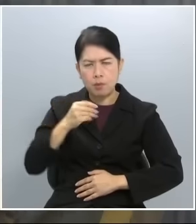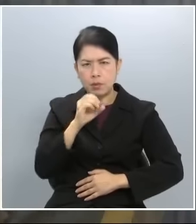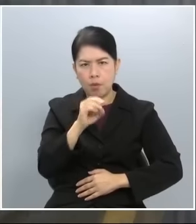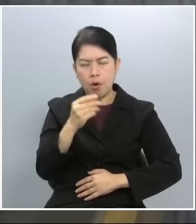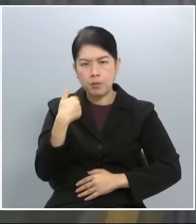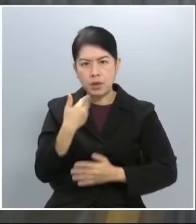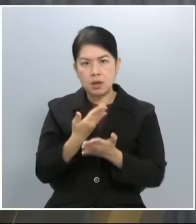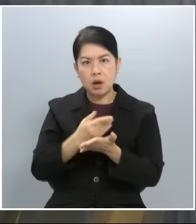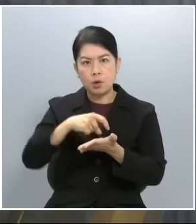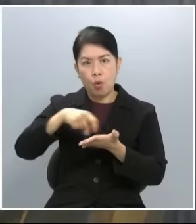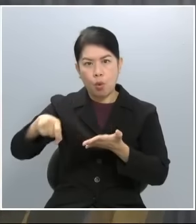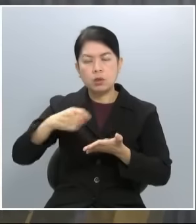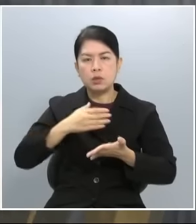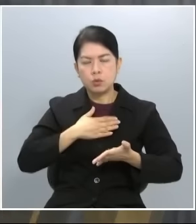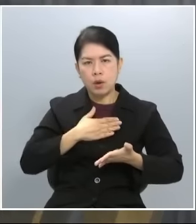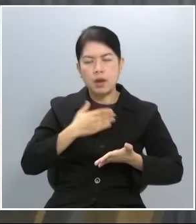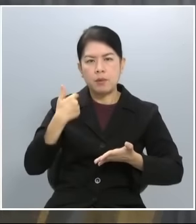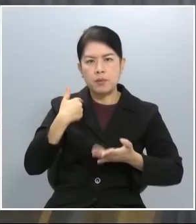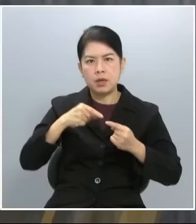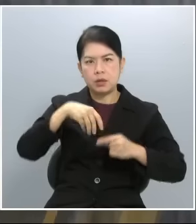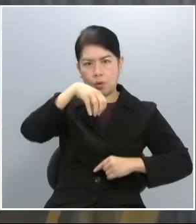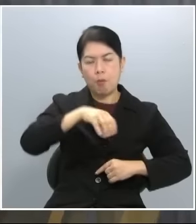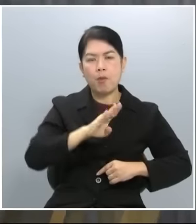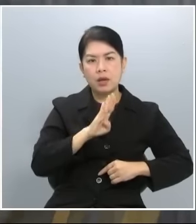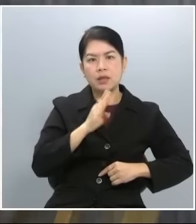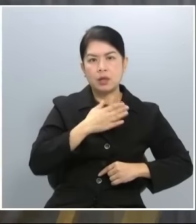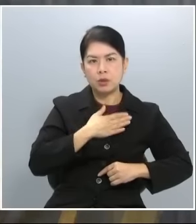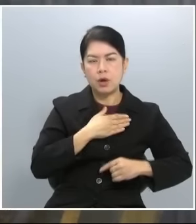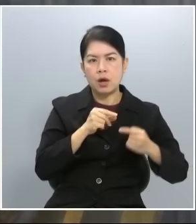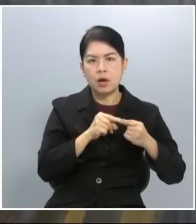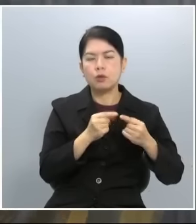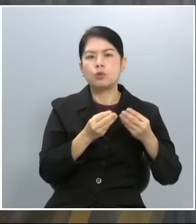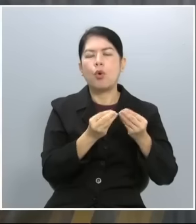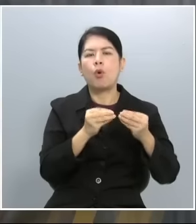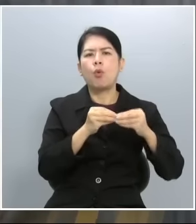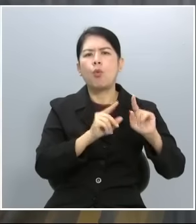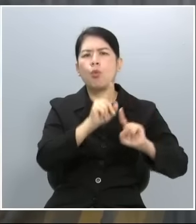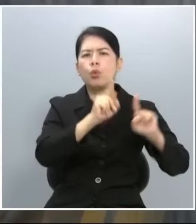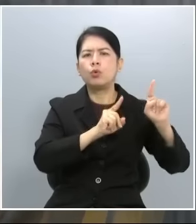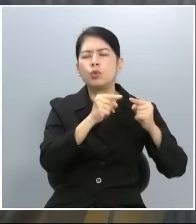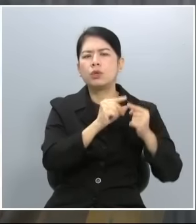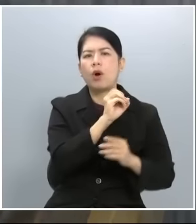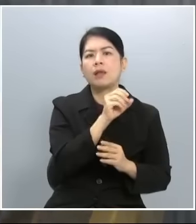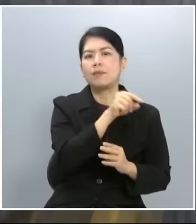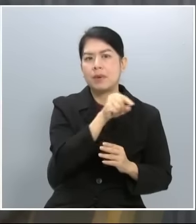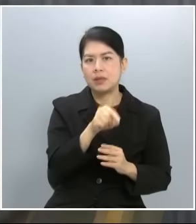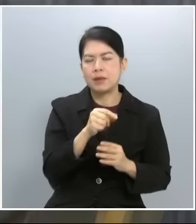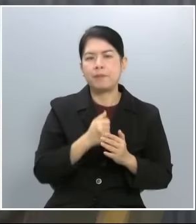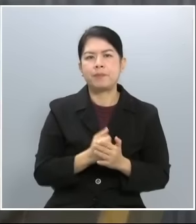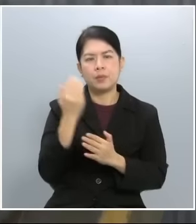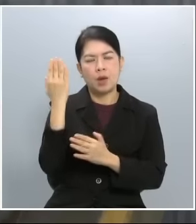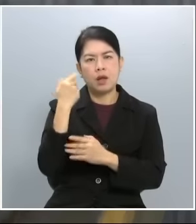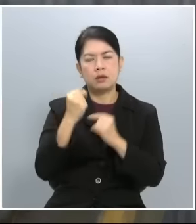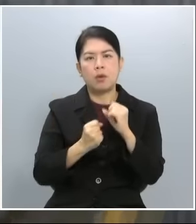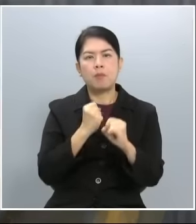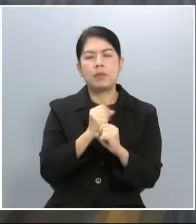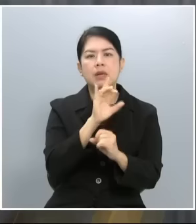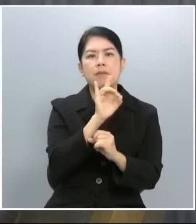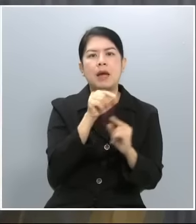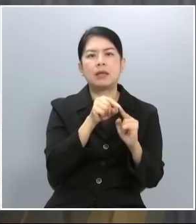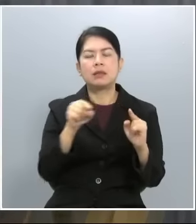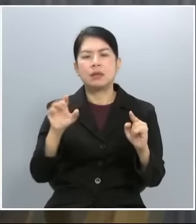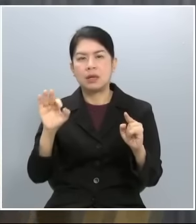องถือหุ้นใหญ่ประมาณ 50% ภรรยาณเวลาเกิดเหตุเพราะตั้งแต่ 8-9 ปีที่ผ่านมาที่มีห้างหุ้นส่วน